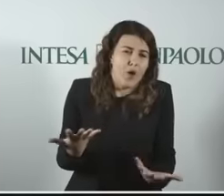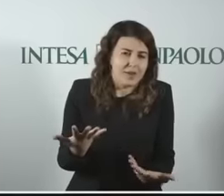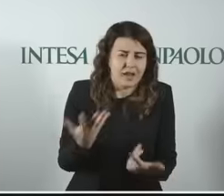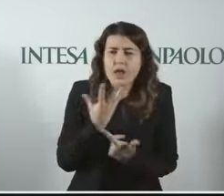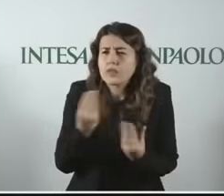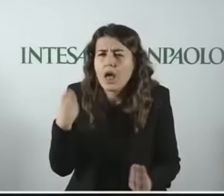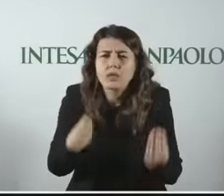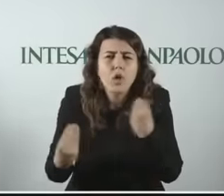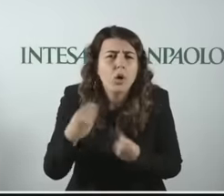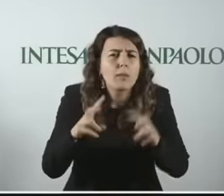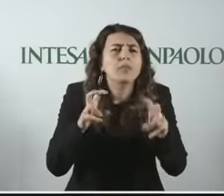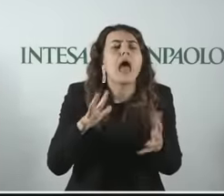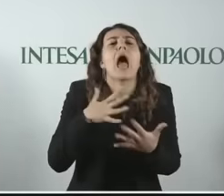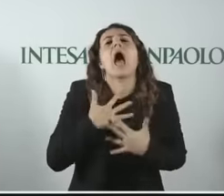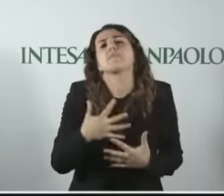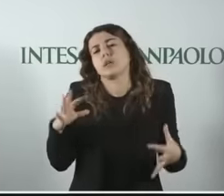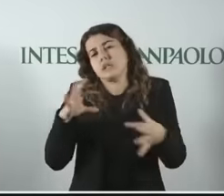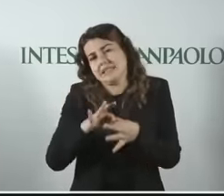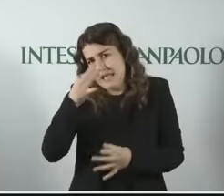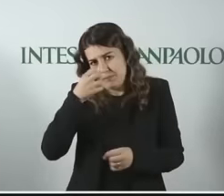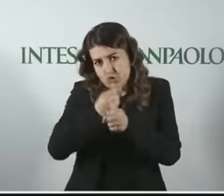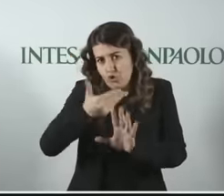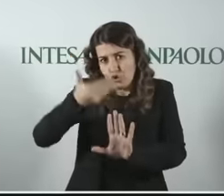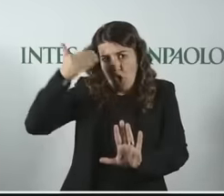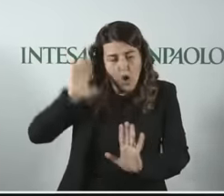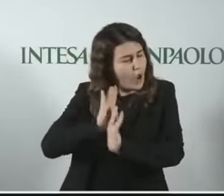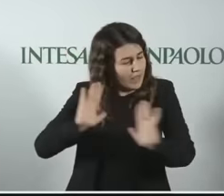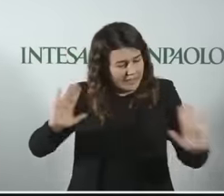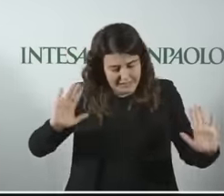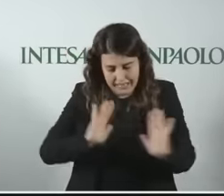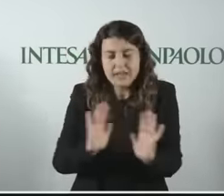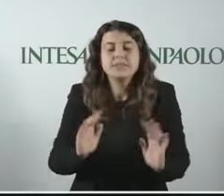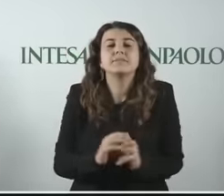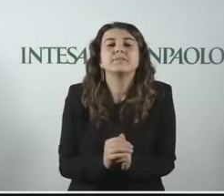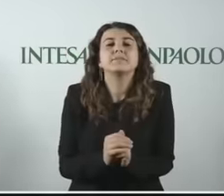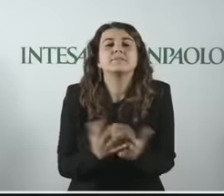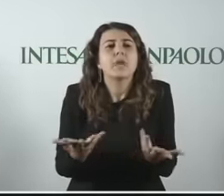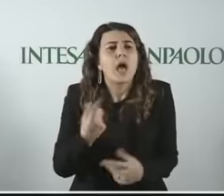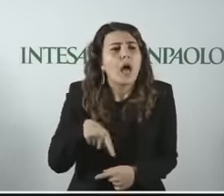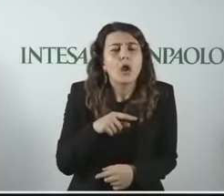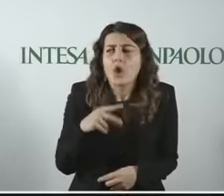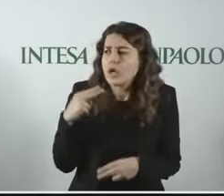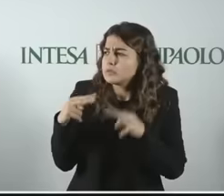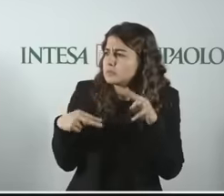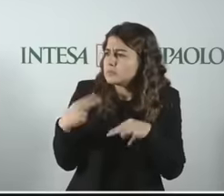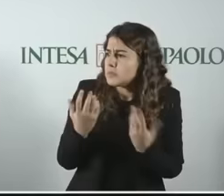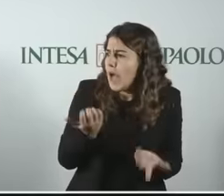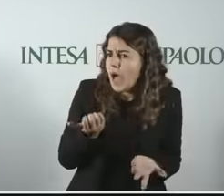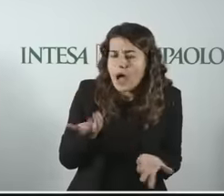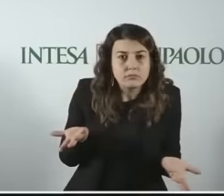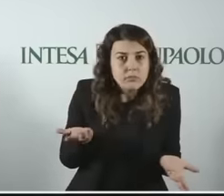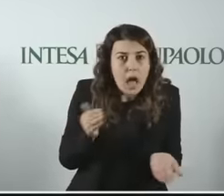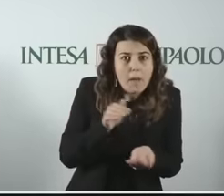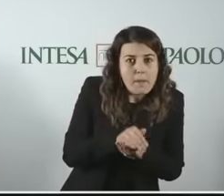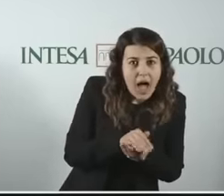domande sull'amore nella storia si intende è sempre la chiave è sempre quella E allora è chiaro che ci siamo guardati negli occhi ci siamo detti Ma certo